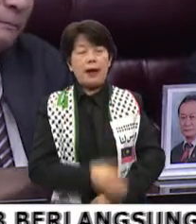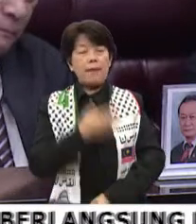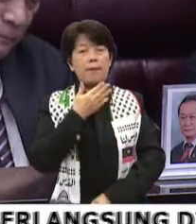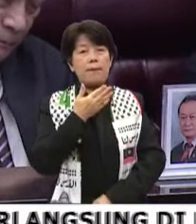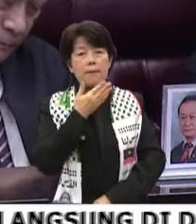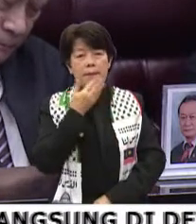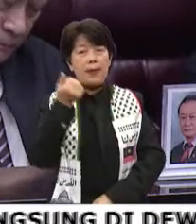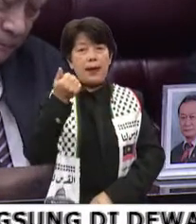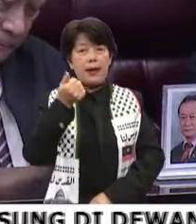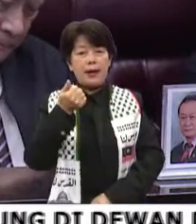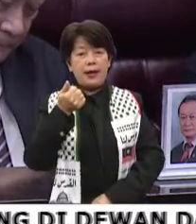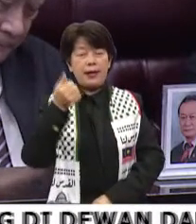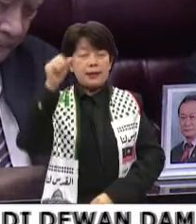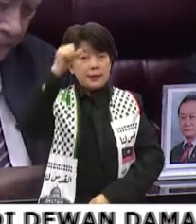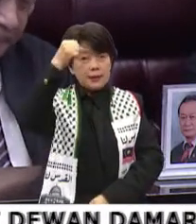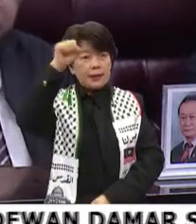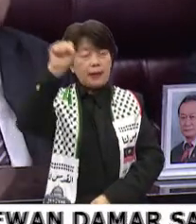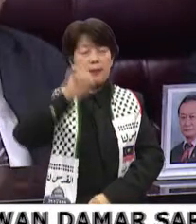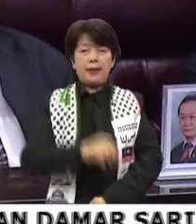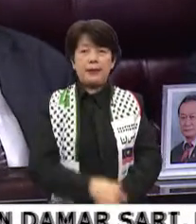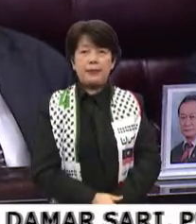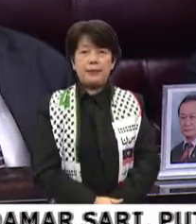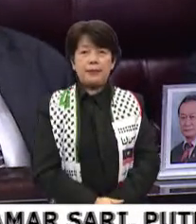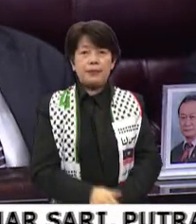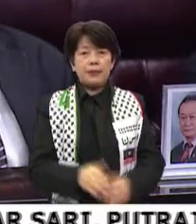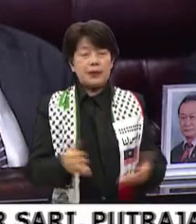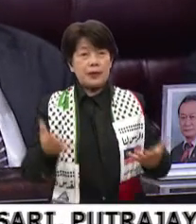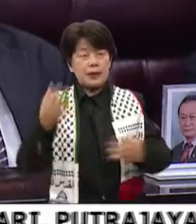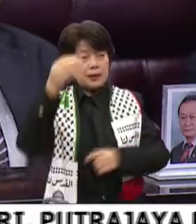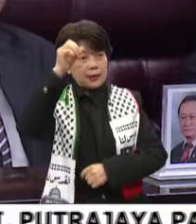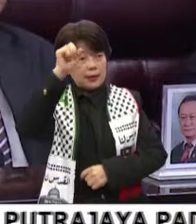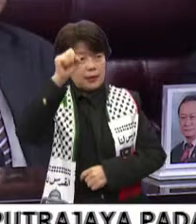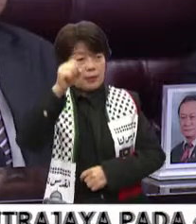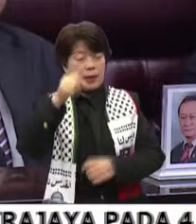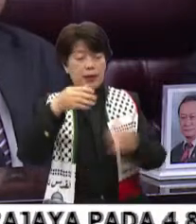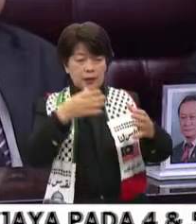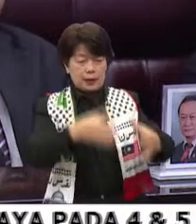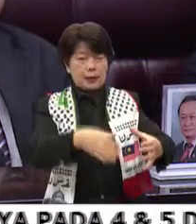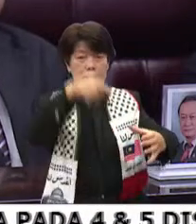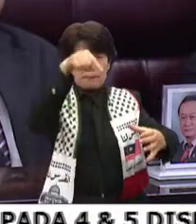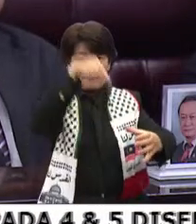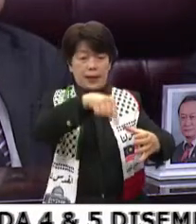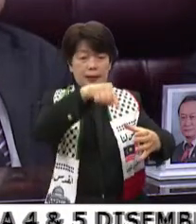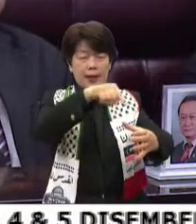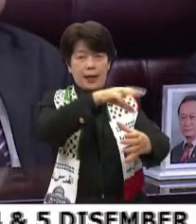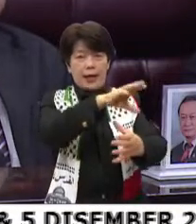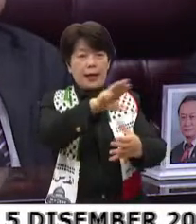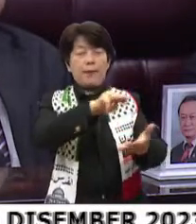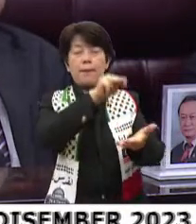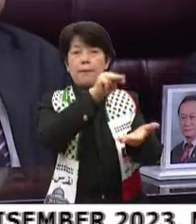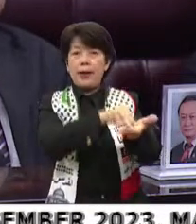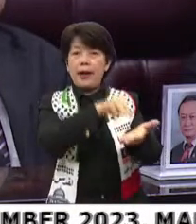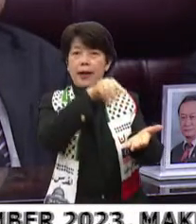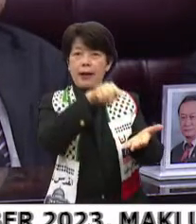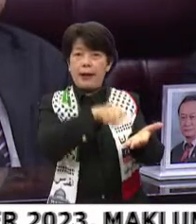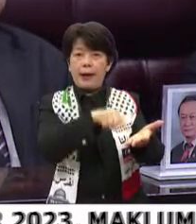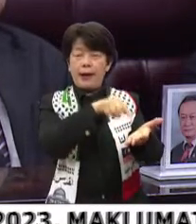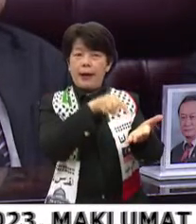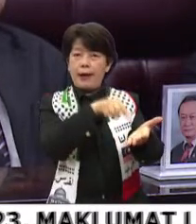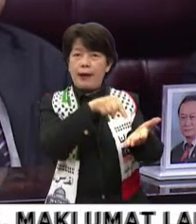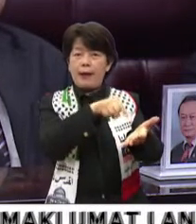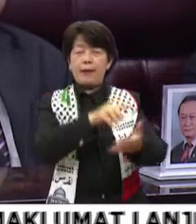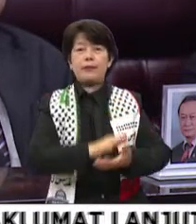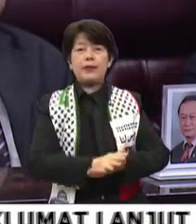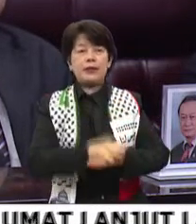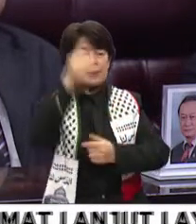baik memangkan Sabah tidak lama lagi akan menjadi H perdagangan antara bangsa melibatkan wiayah